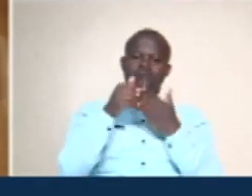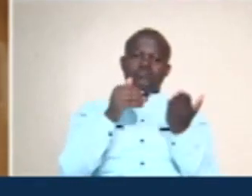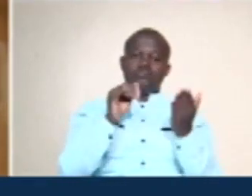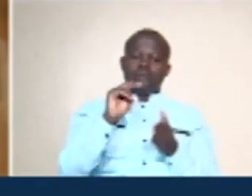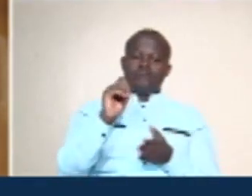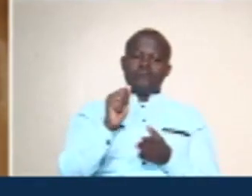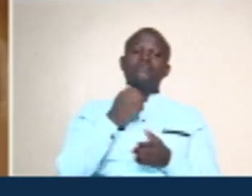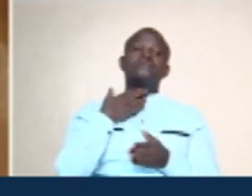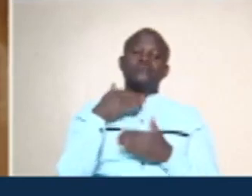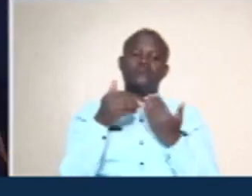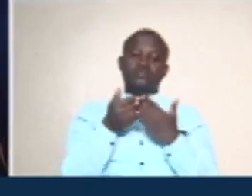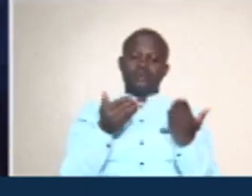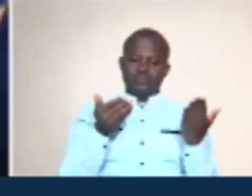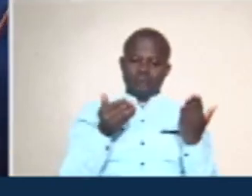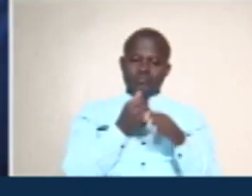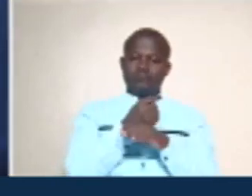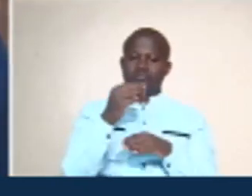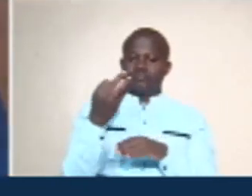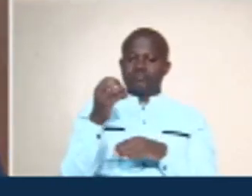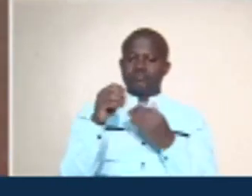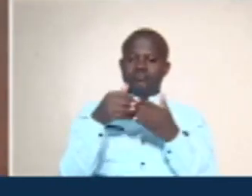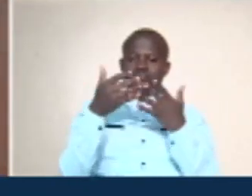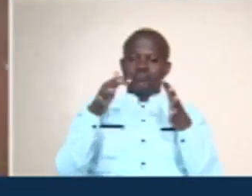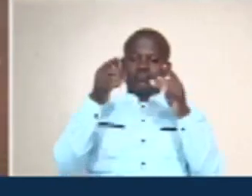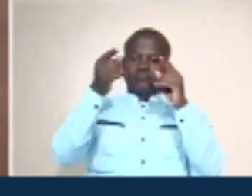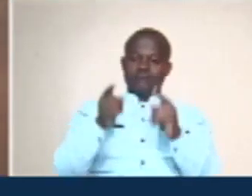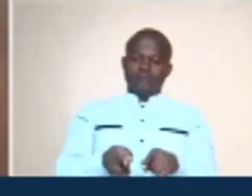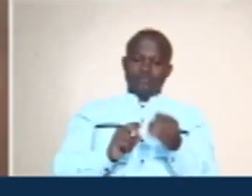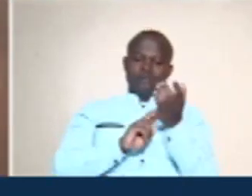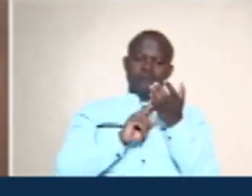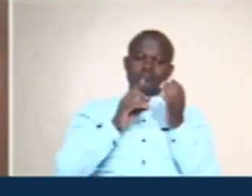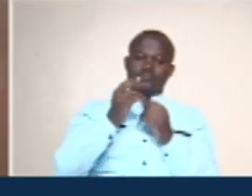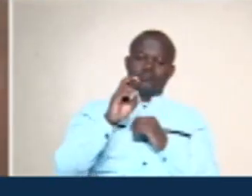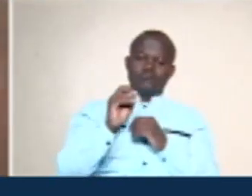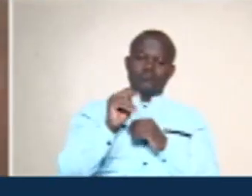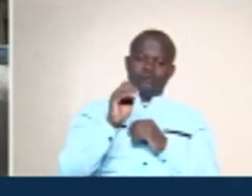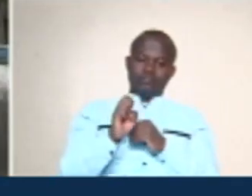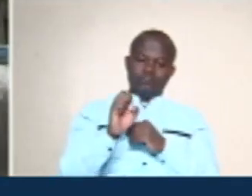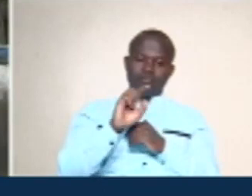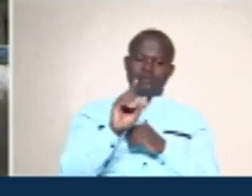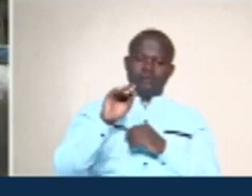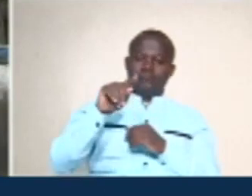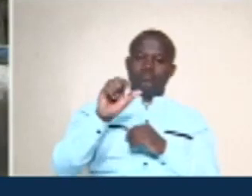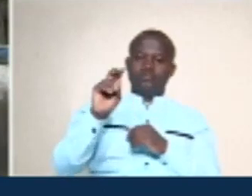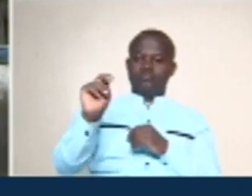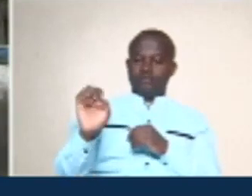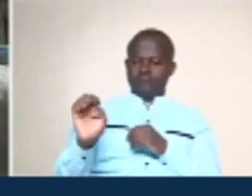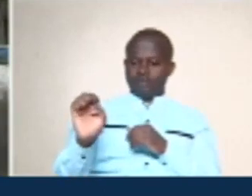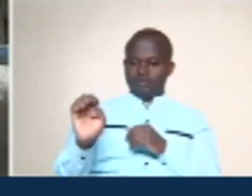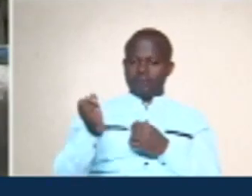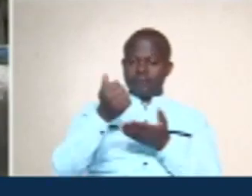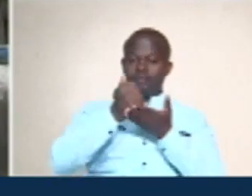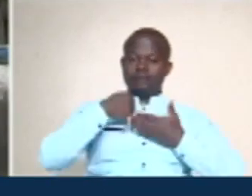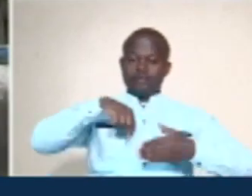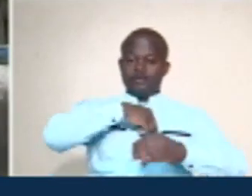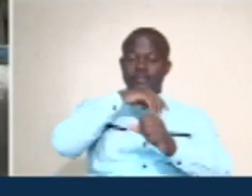bw'intanga ashaka mu minota itarenze 30 zikaba zimugezeho hakoreshejwe drone za zipline. Biradufasha cyane kuko